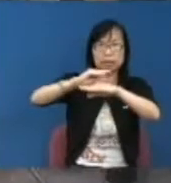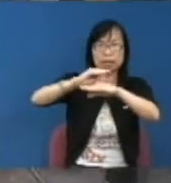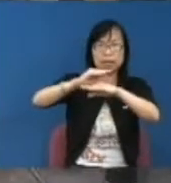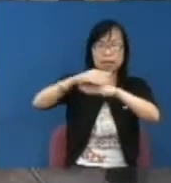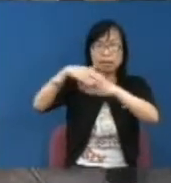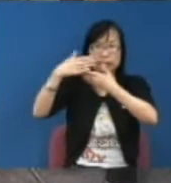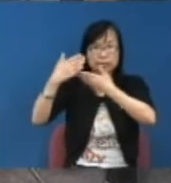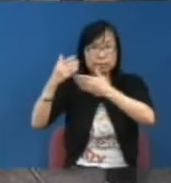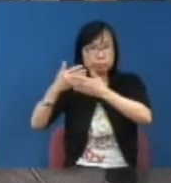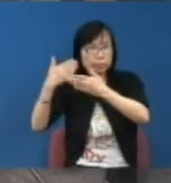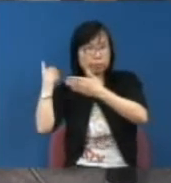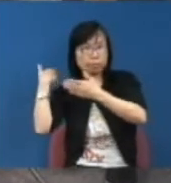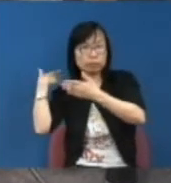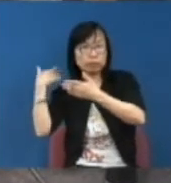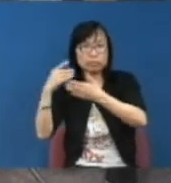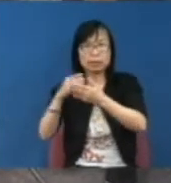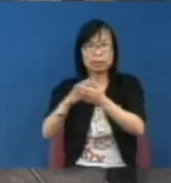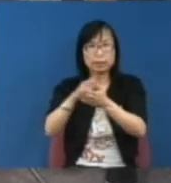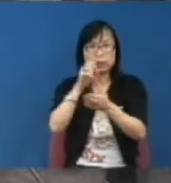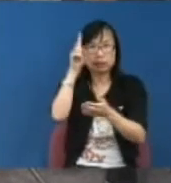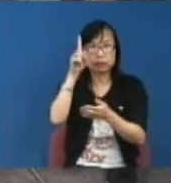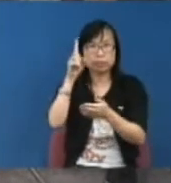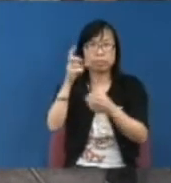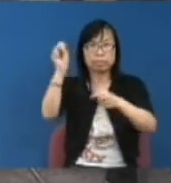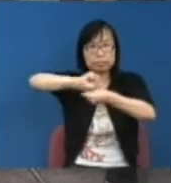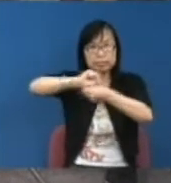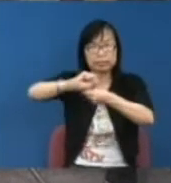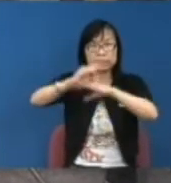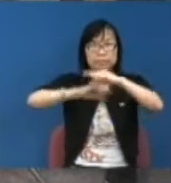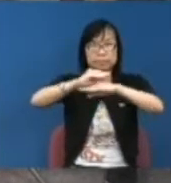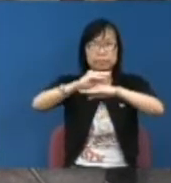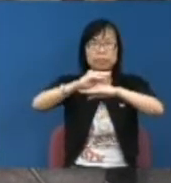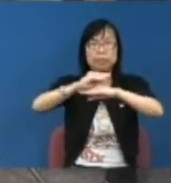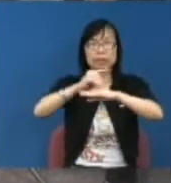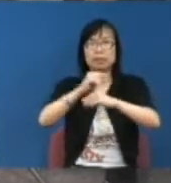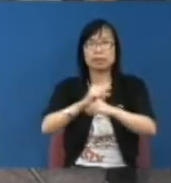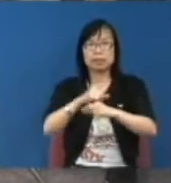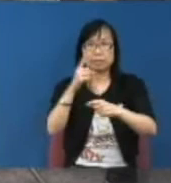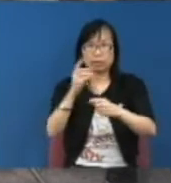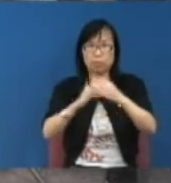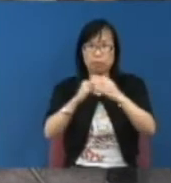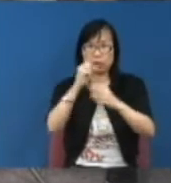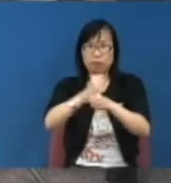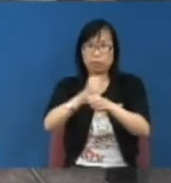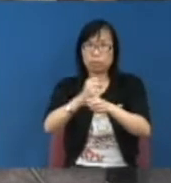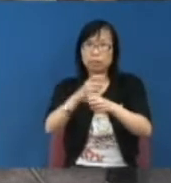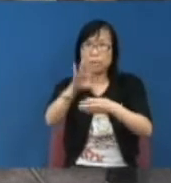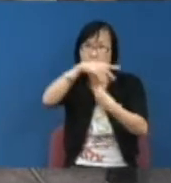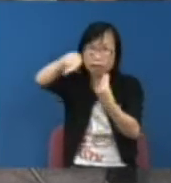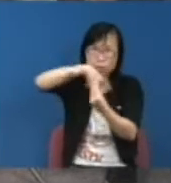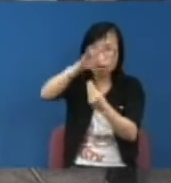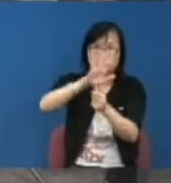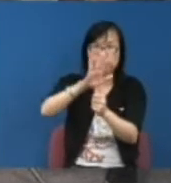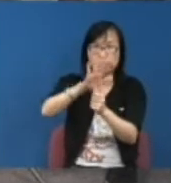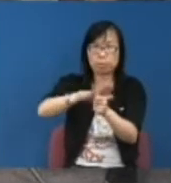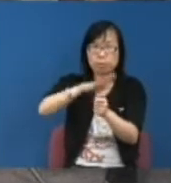後引申一樣嘢就係話，究竟上蓋佢哋加建咗啲建築物咧，其實佢嘅功能係咪想去喺個環保嗰個功能